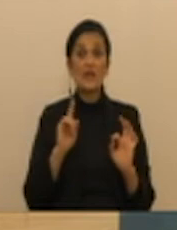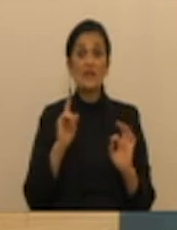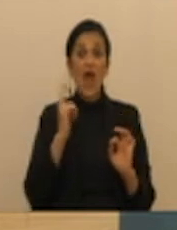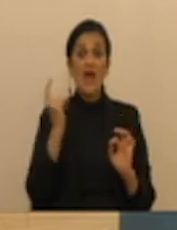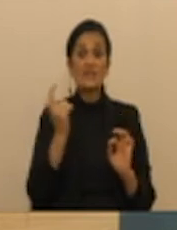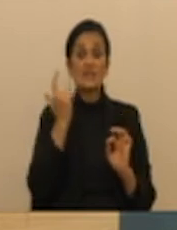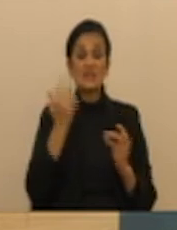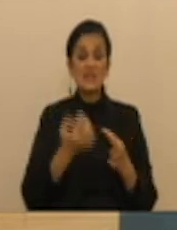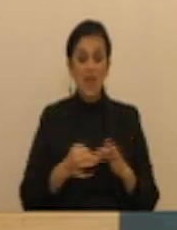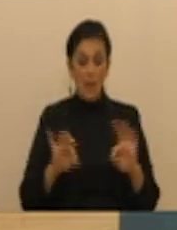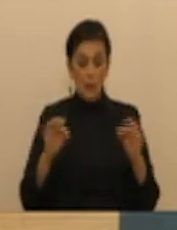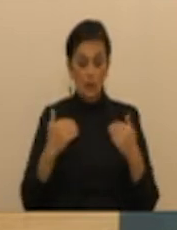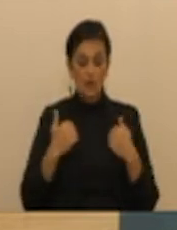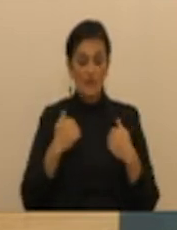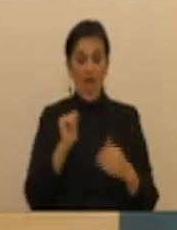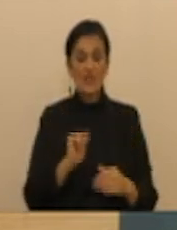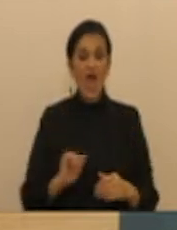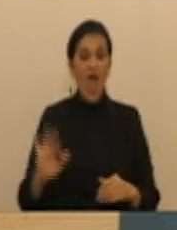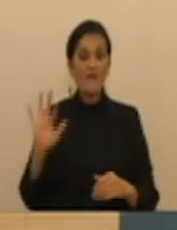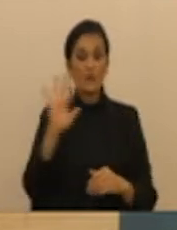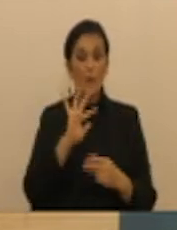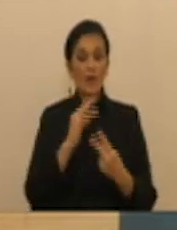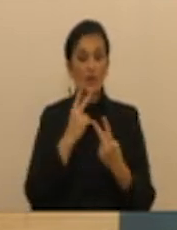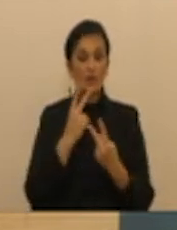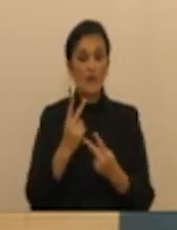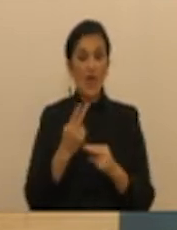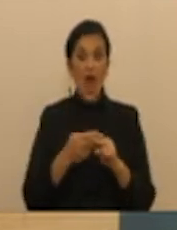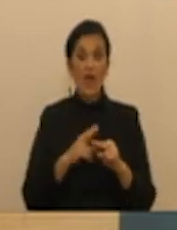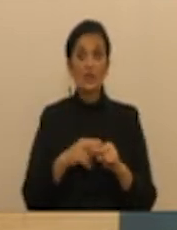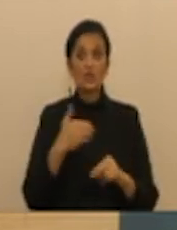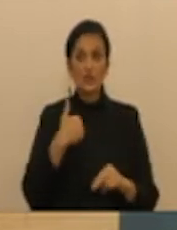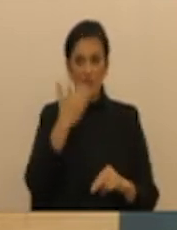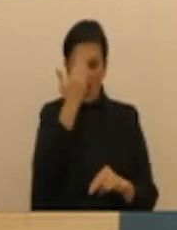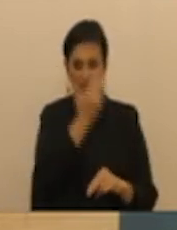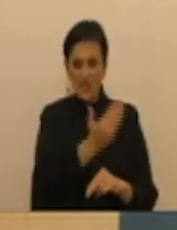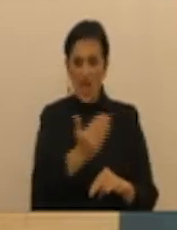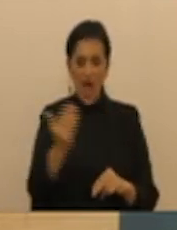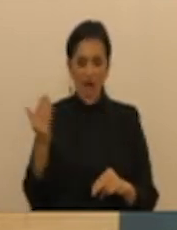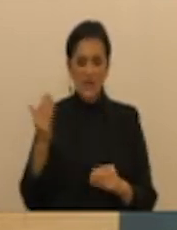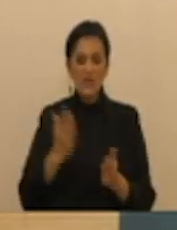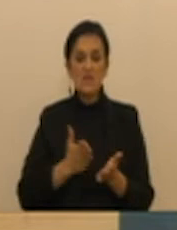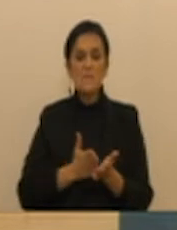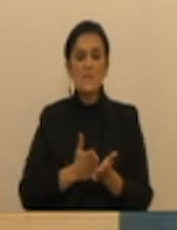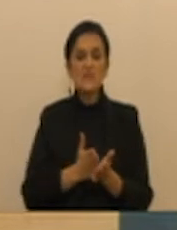დემოკრატია რასაც ჩვენ ევროპაში ვხედავთ ეს არის ჩვენი ხალხის მისწრაფება